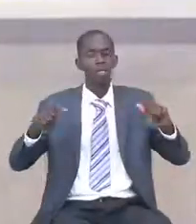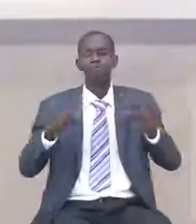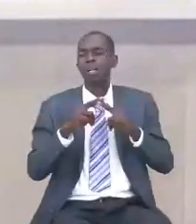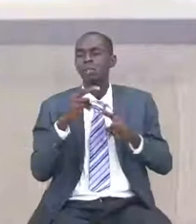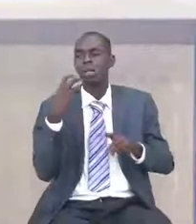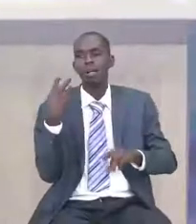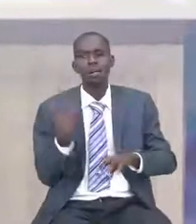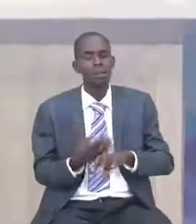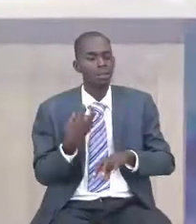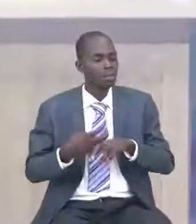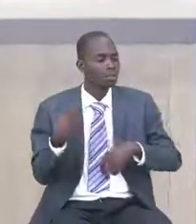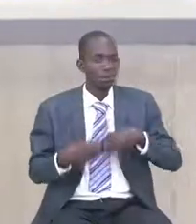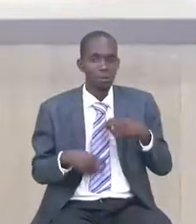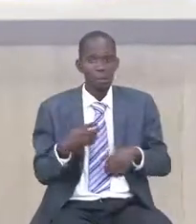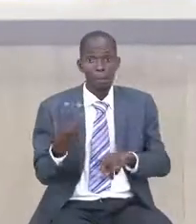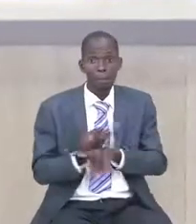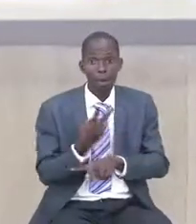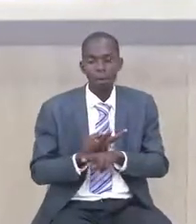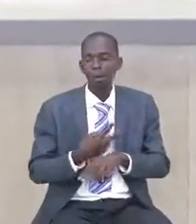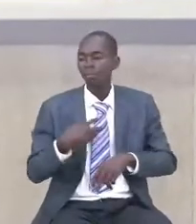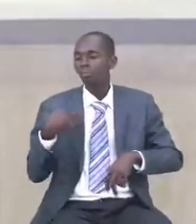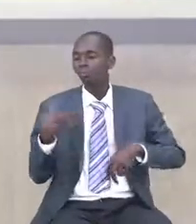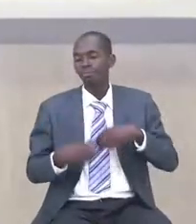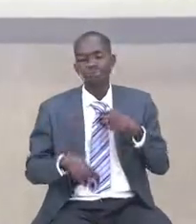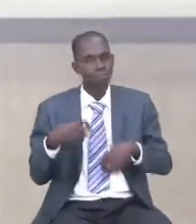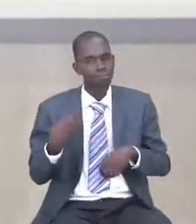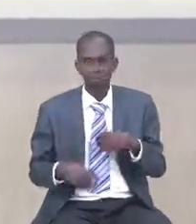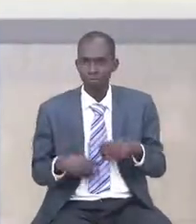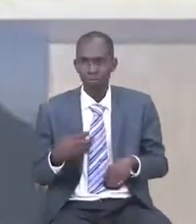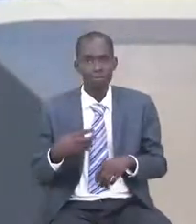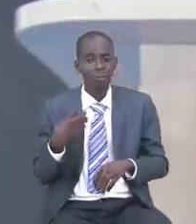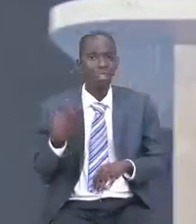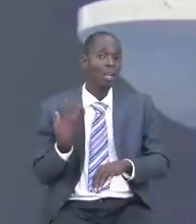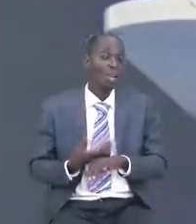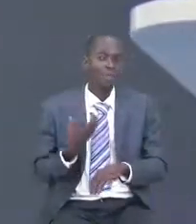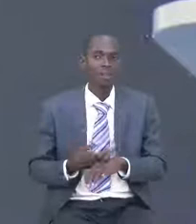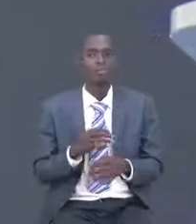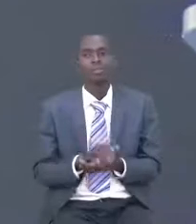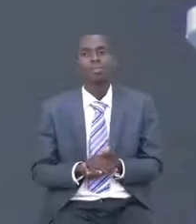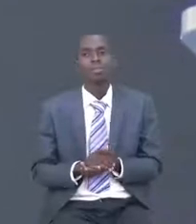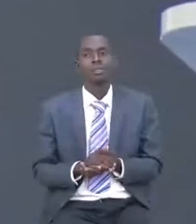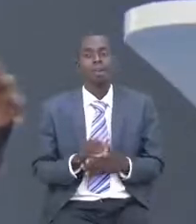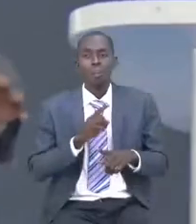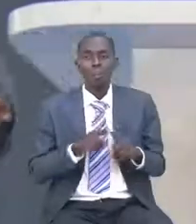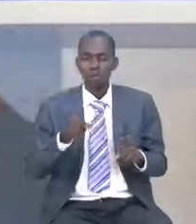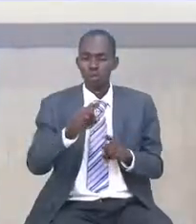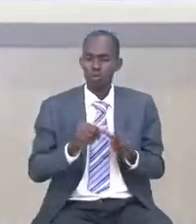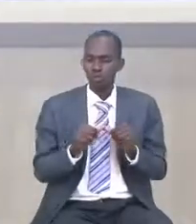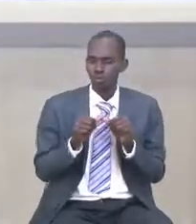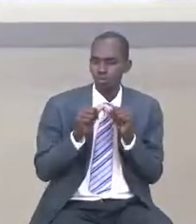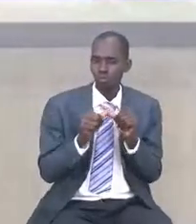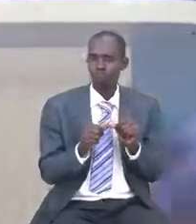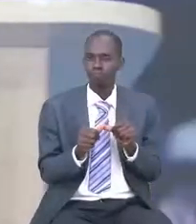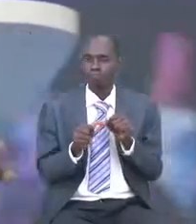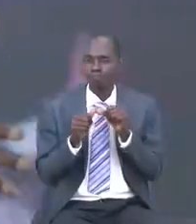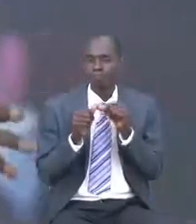l'anglais difficile, mathématiques difficile, étudier une matière, c'est difficile. Mais c'est la persévérance qui te permet de